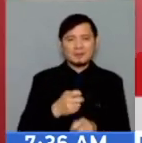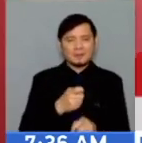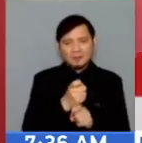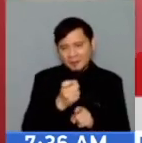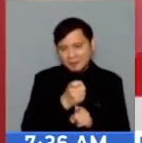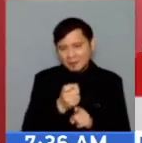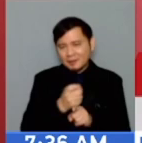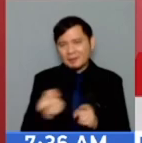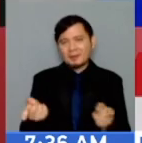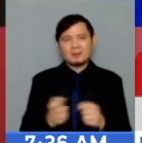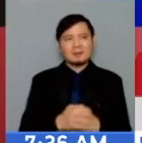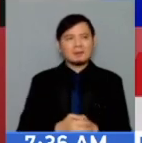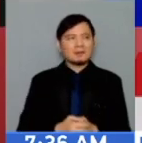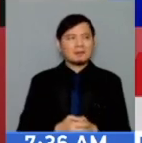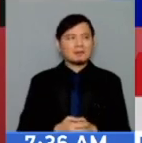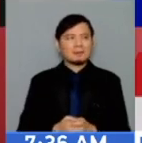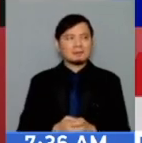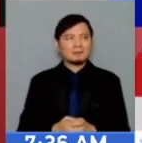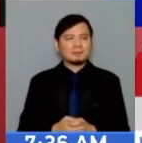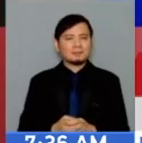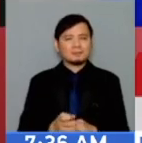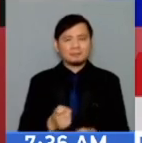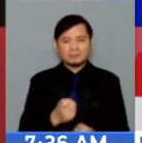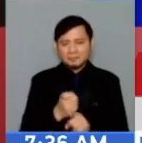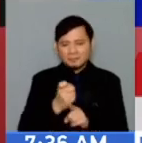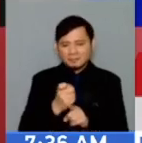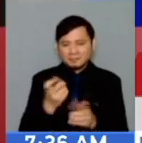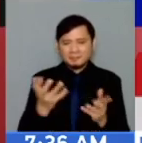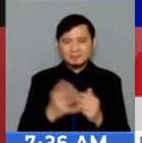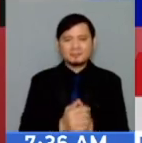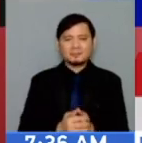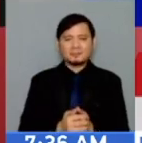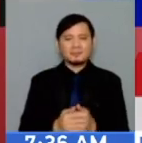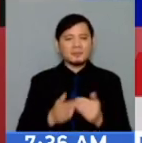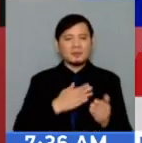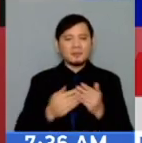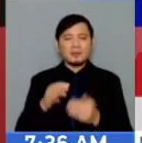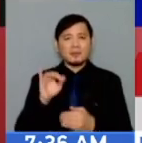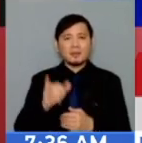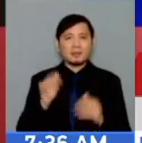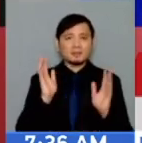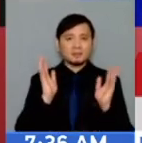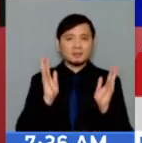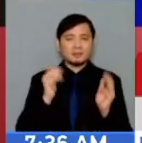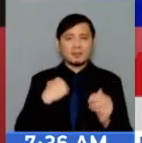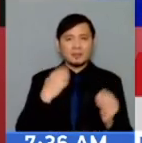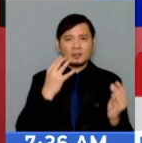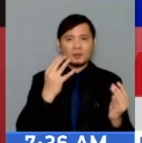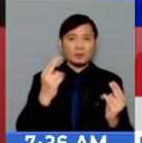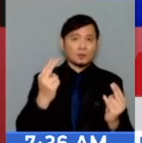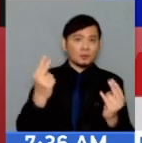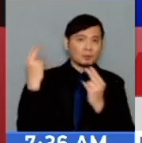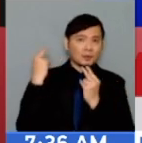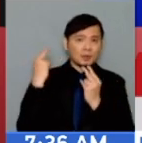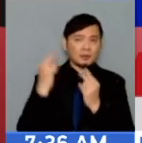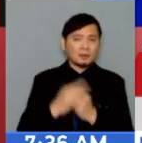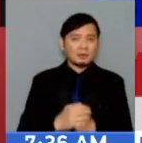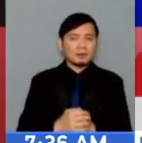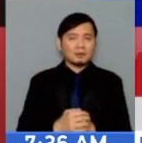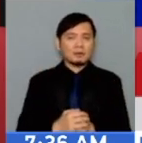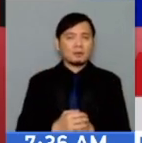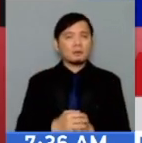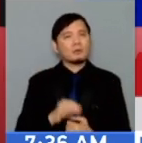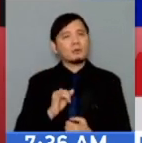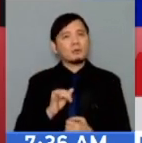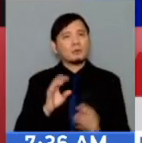And so anyway, in that conversation, you know, looking back, Connie, naisip ko parang, wow,